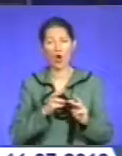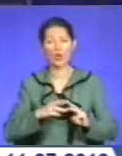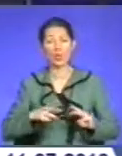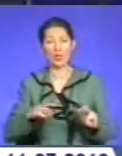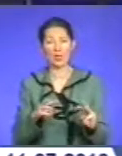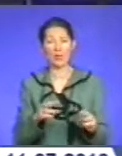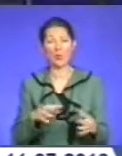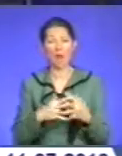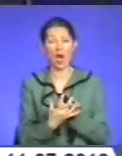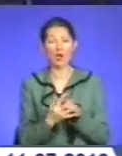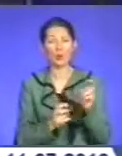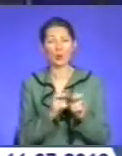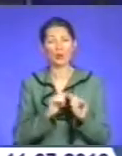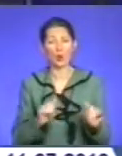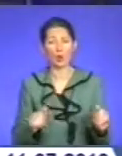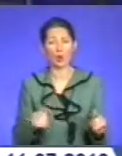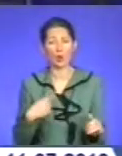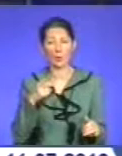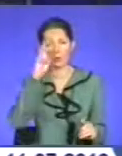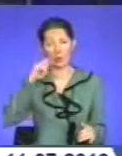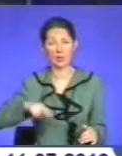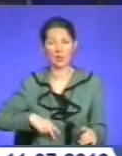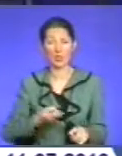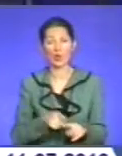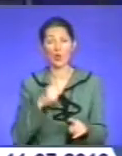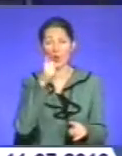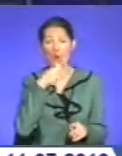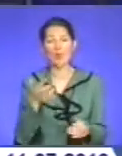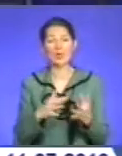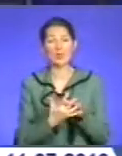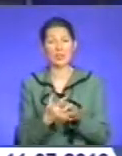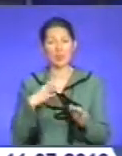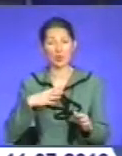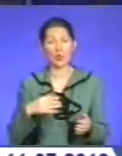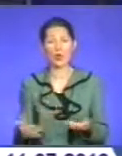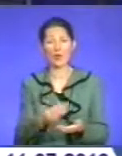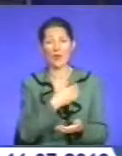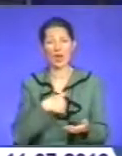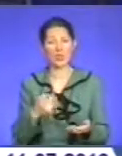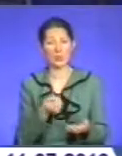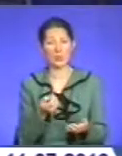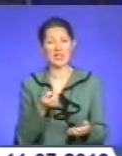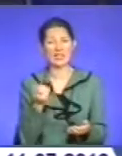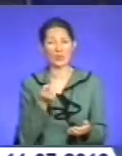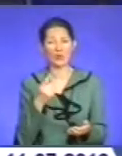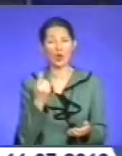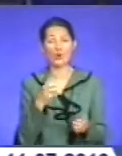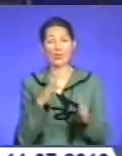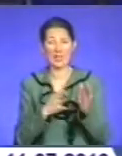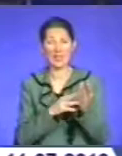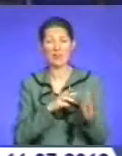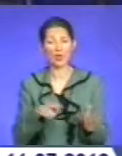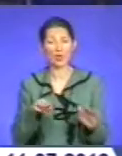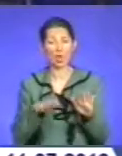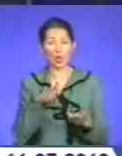державної адміністрації. Цьогоріч аграрії очікують на валовий збір зернових 1,9 мільйона тонн. Для порівняння, минулого року область